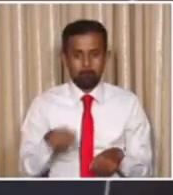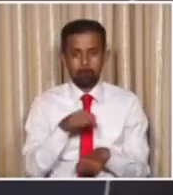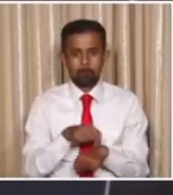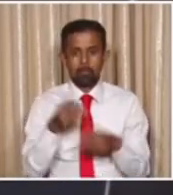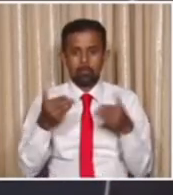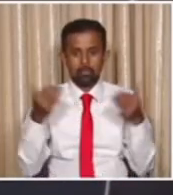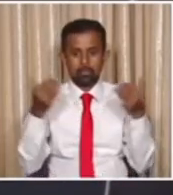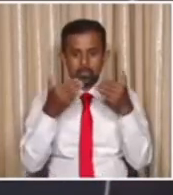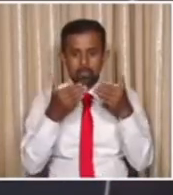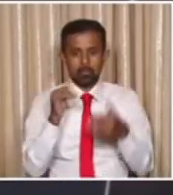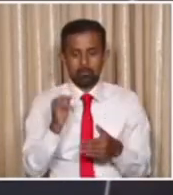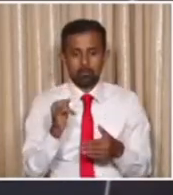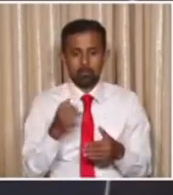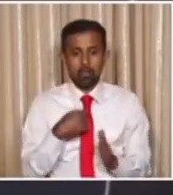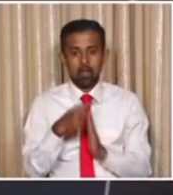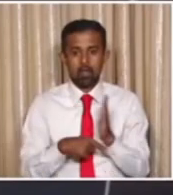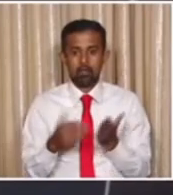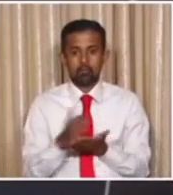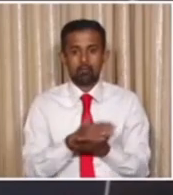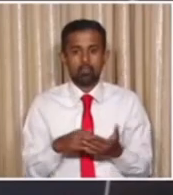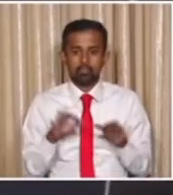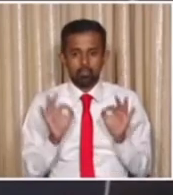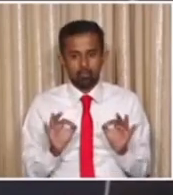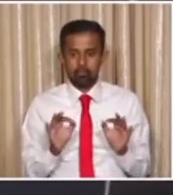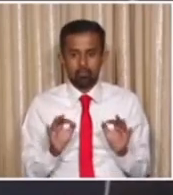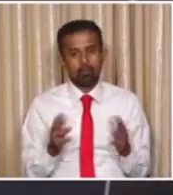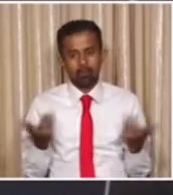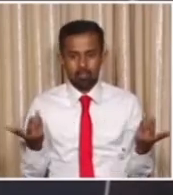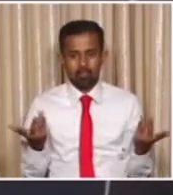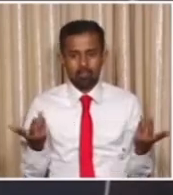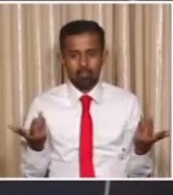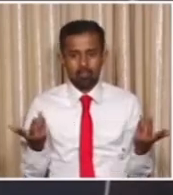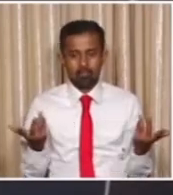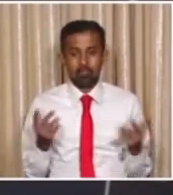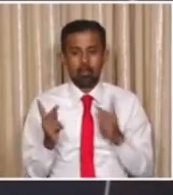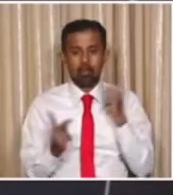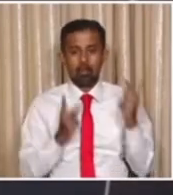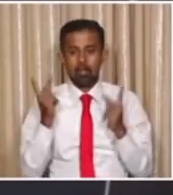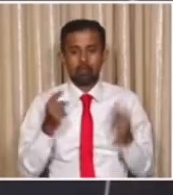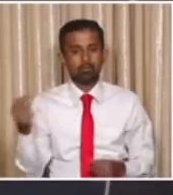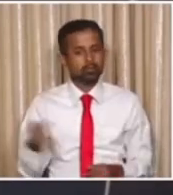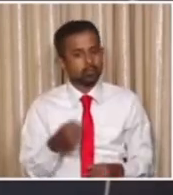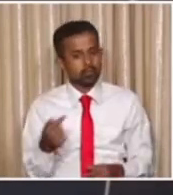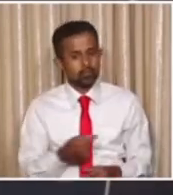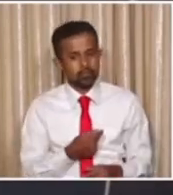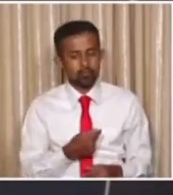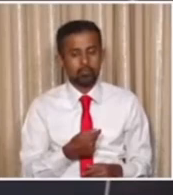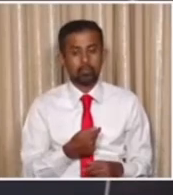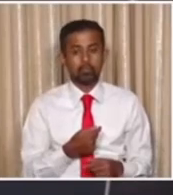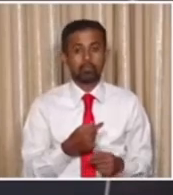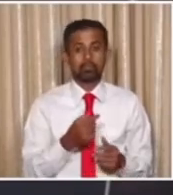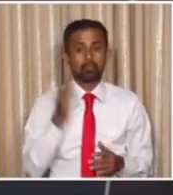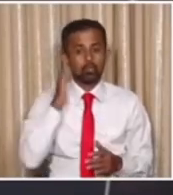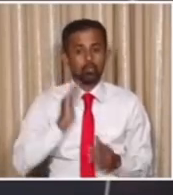සසඳන් නරකයි. දැන් අපේ රට සම්පූර්ණ යථා තත්ත්වයට ඇවිල්ලාද නැහැ. හැබැයි සංචාරක එනවා. රෙමිටන්සස් දැන්